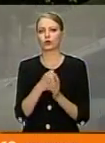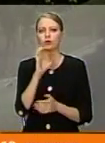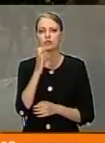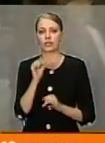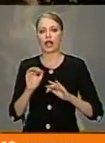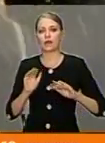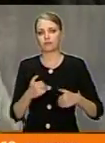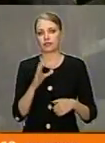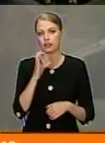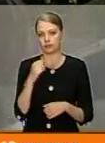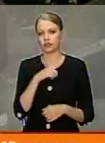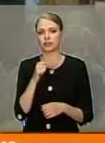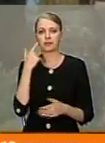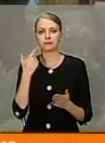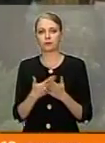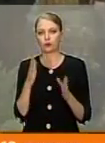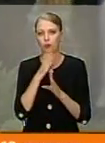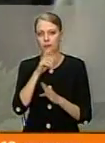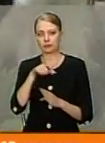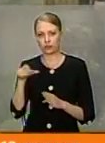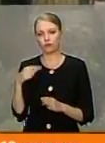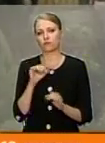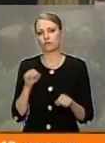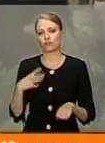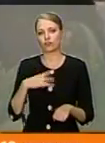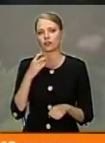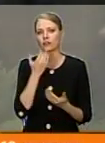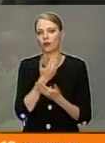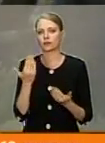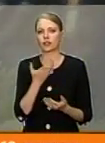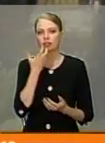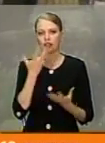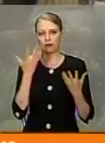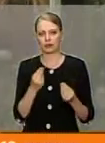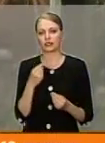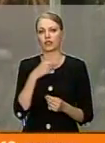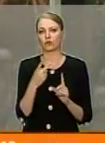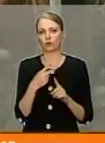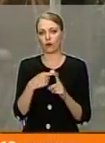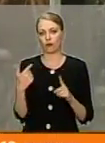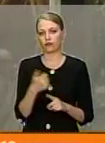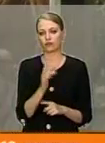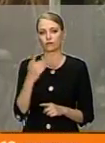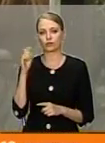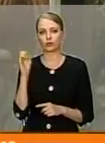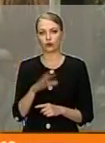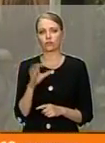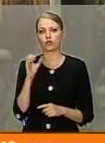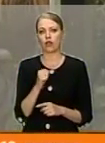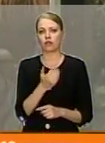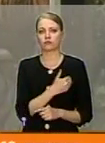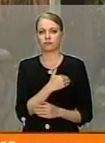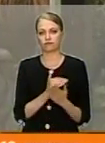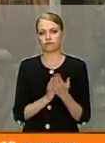середи, от після Покрови, за прогнозами синоптиків, можна ще чекати на останні теплі дні. Друга половина тижня буде сонячною, а